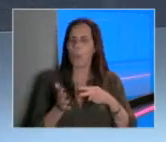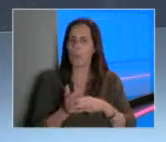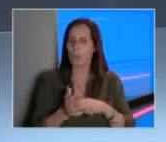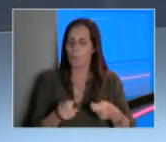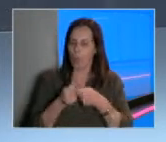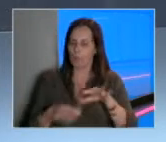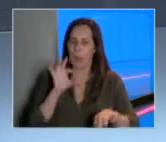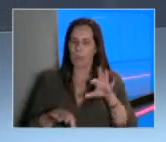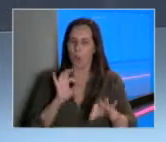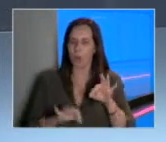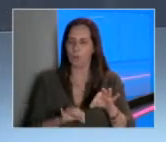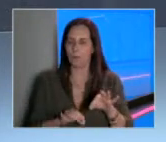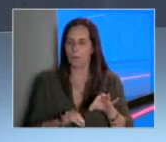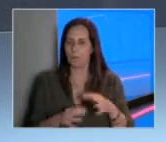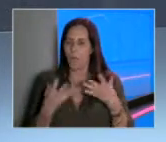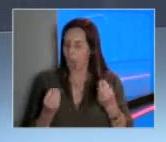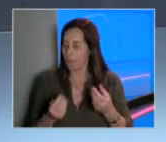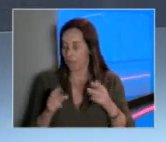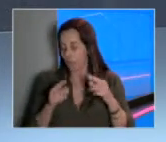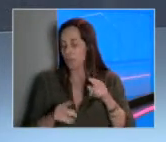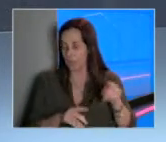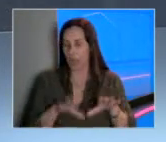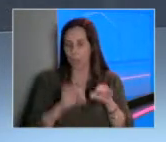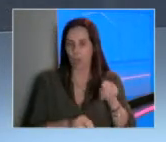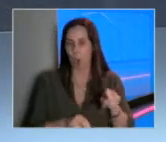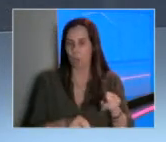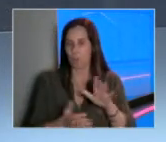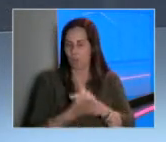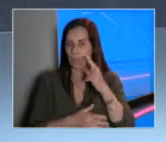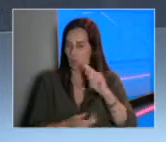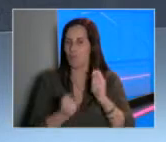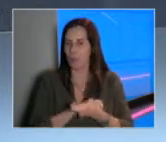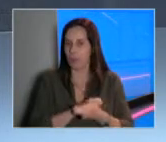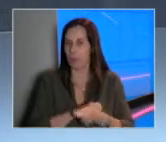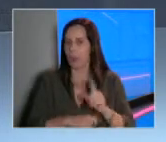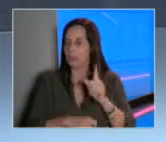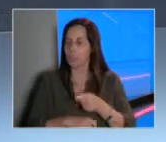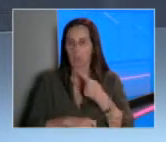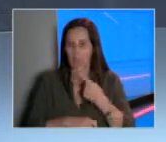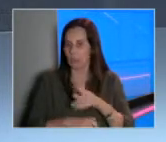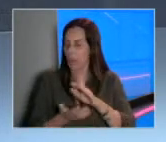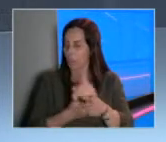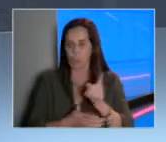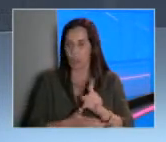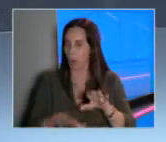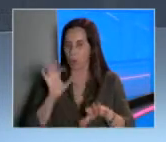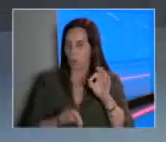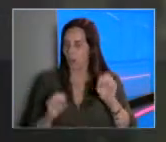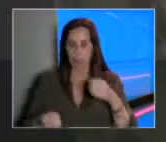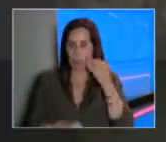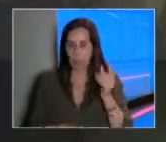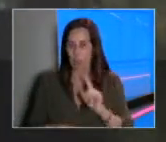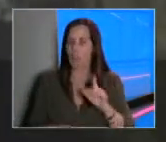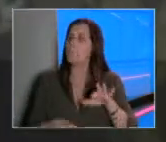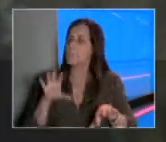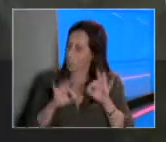מאורגן ולקלפיות. הרבה מקווים שזה ילך לקלפיות ובנובמבר נראה שינוי, אבל צריך להגיד, בנובמבר זה לא רק הבחירות לנשיאות ארצות